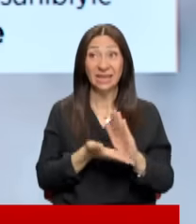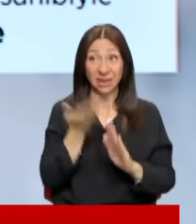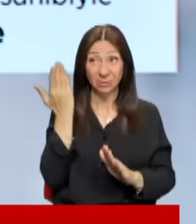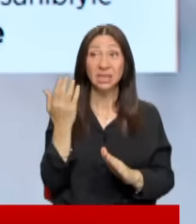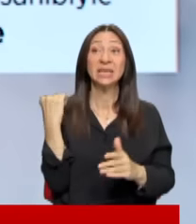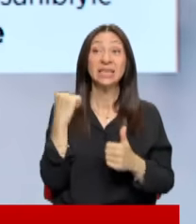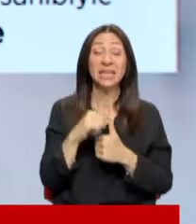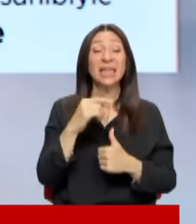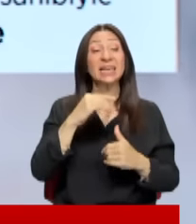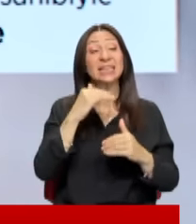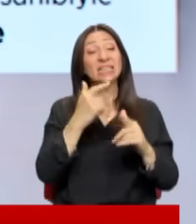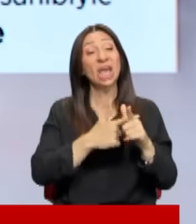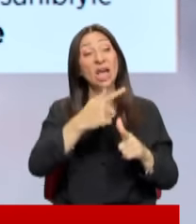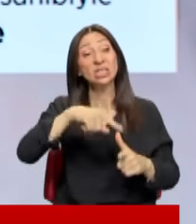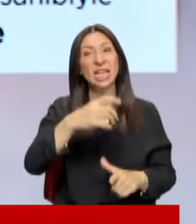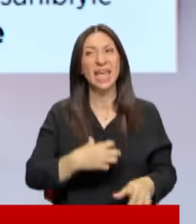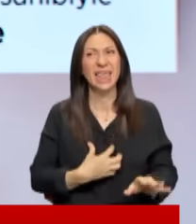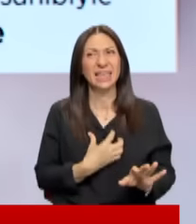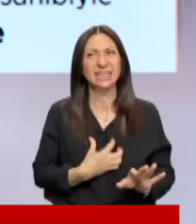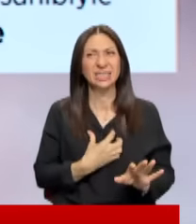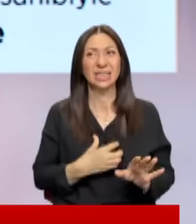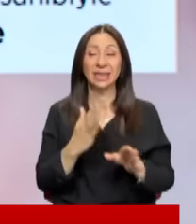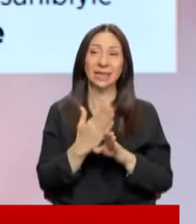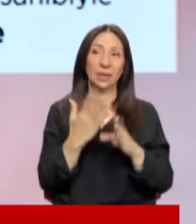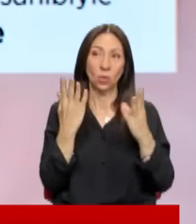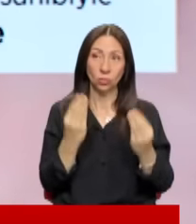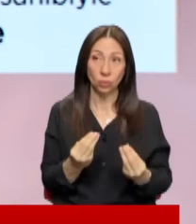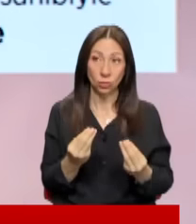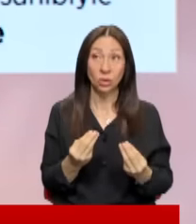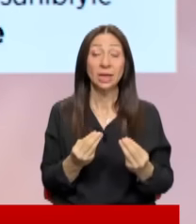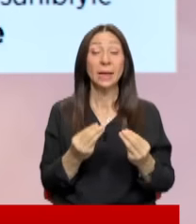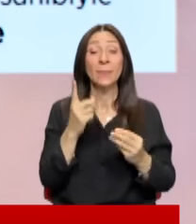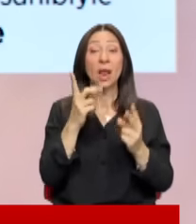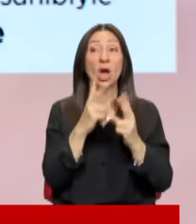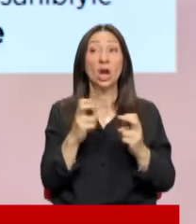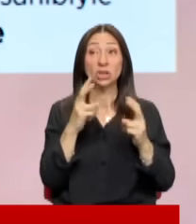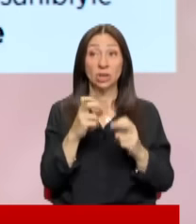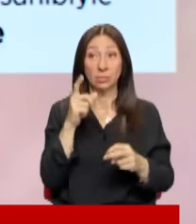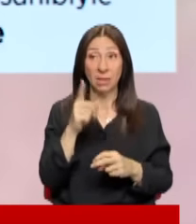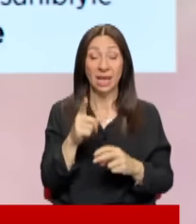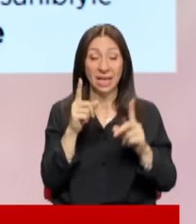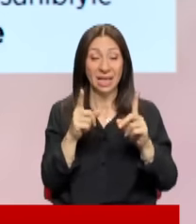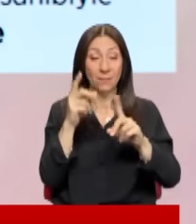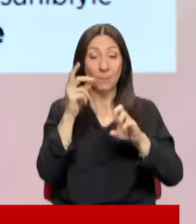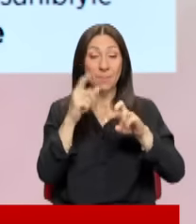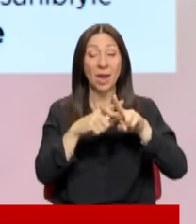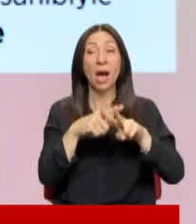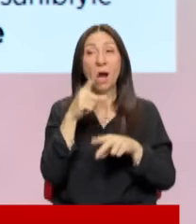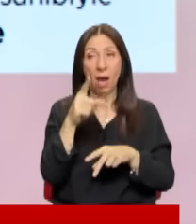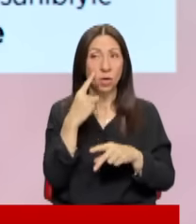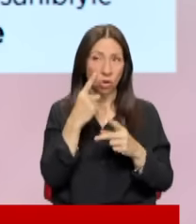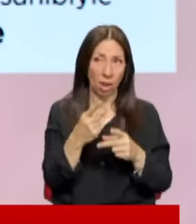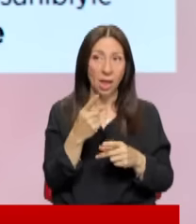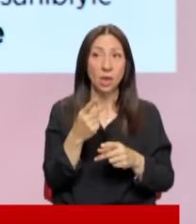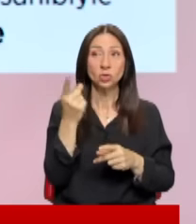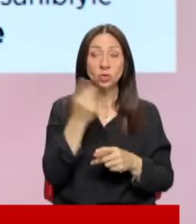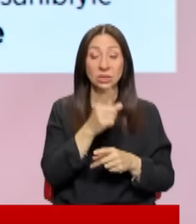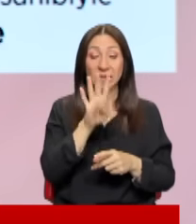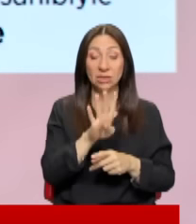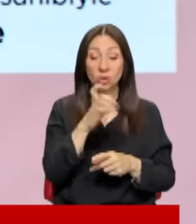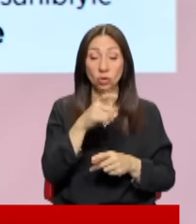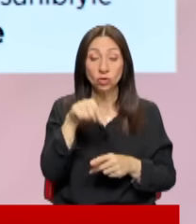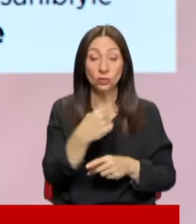kalkması yine de kiracıların endişeye sevk olmasına sebep olmuş. Bir araştırma, İPA'nın araştırmasına göre